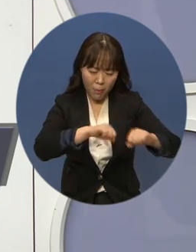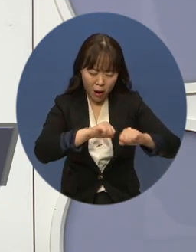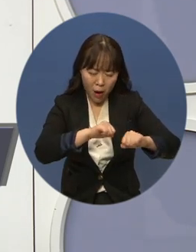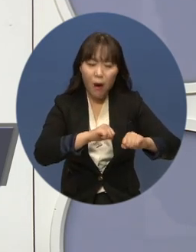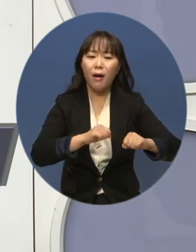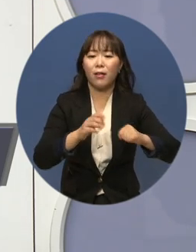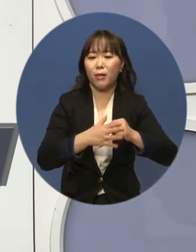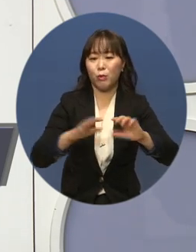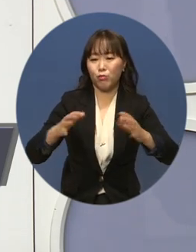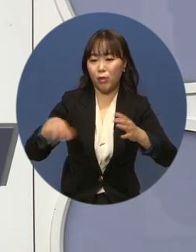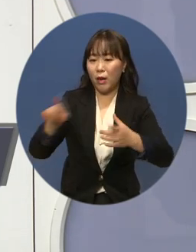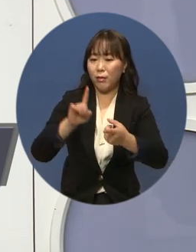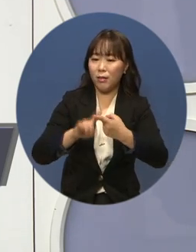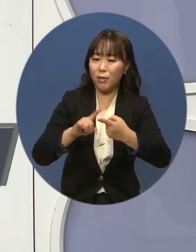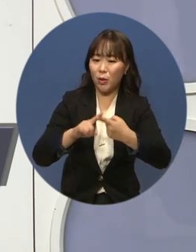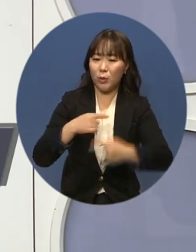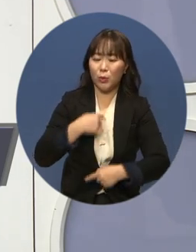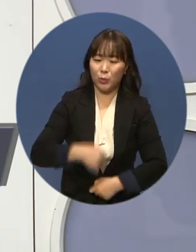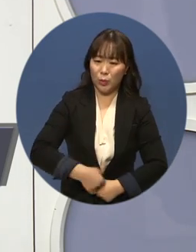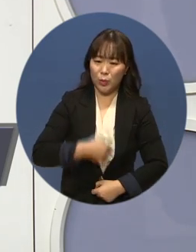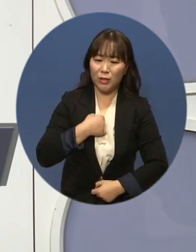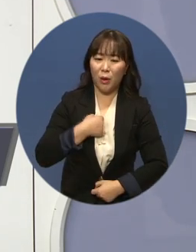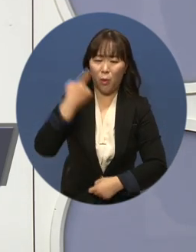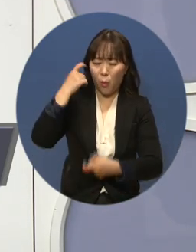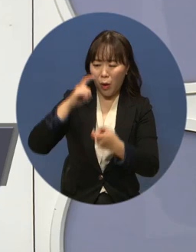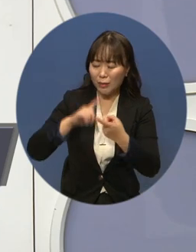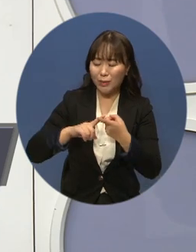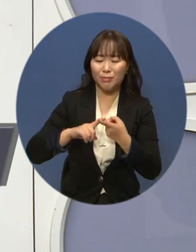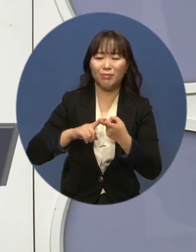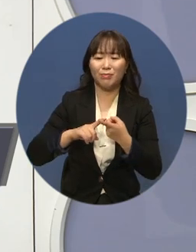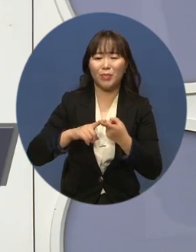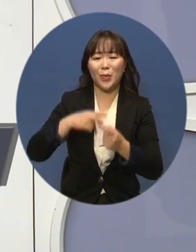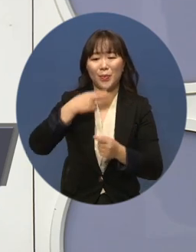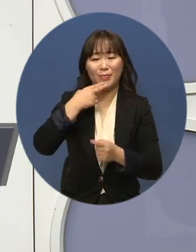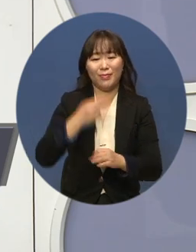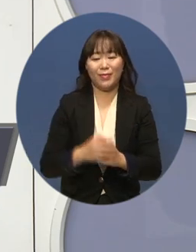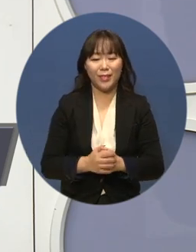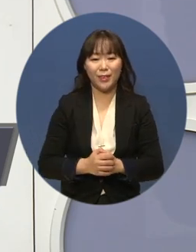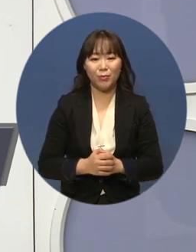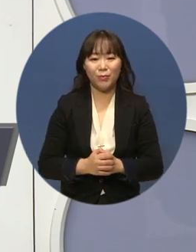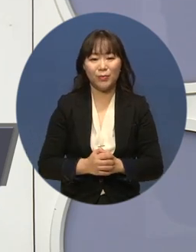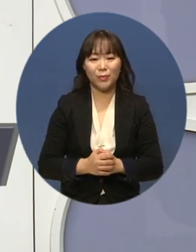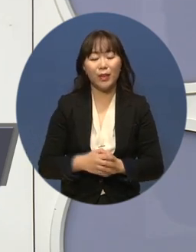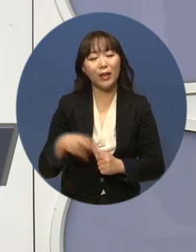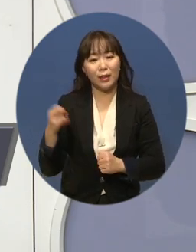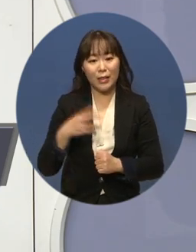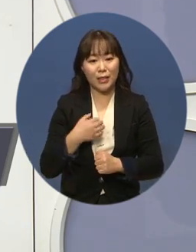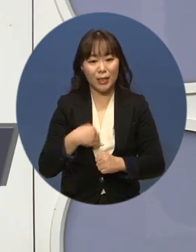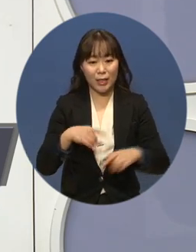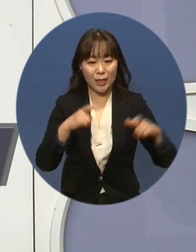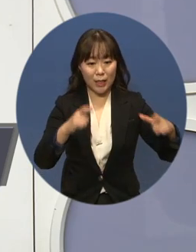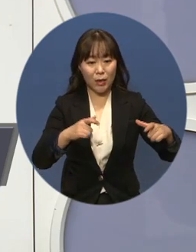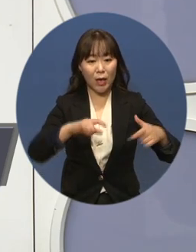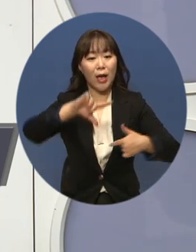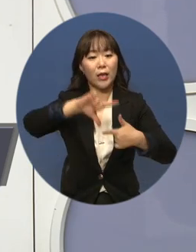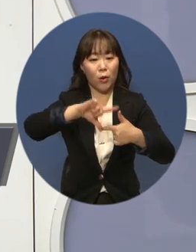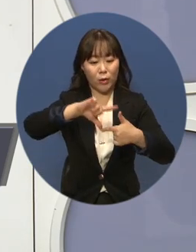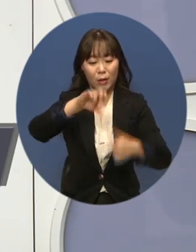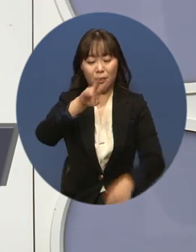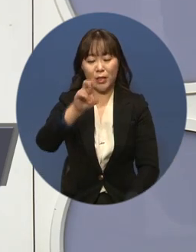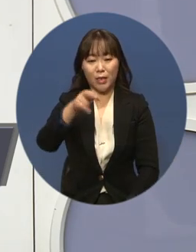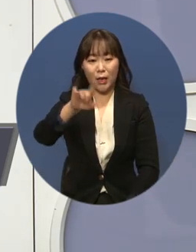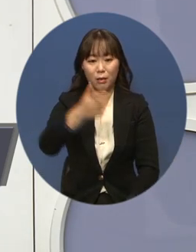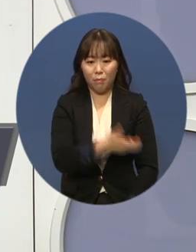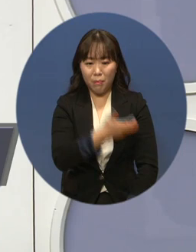네. 국가적 의제에 대해서는 제가 사실은 관심을 못 가졌습니다. 그러나 이제 제가 다시 지역구를 경남 양산으로 옮겨서